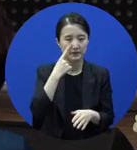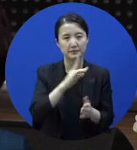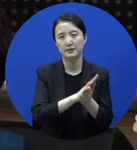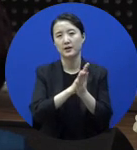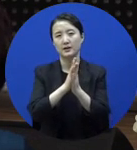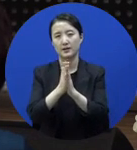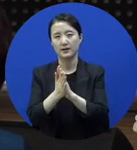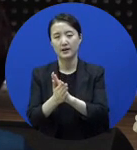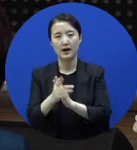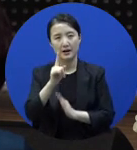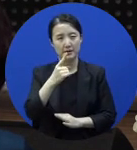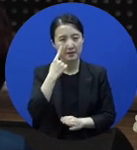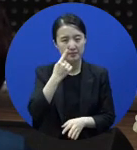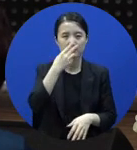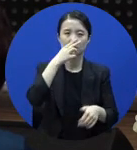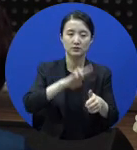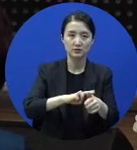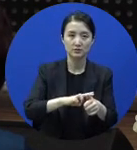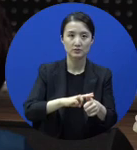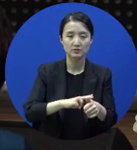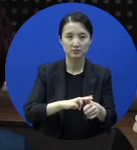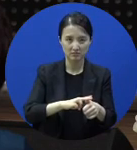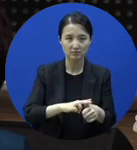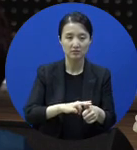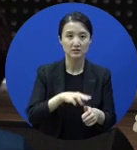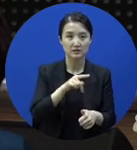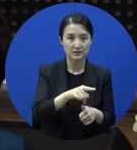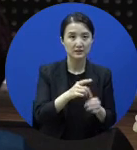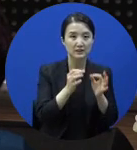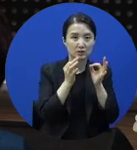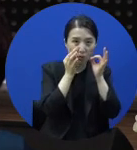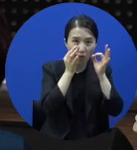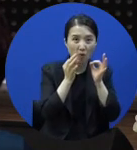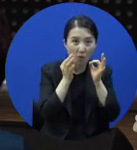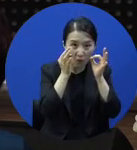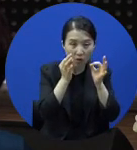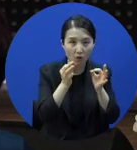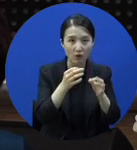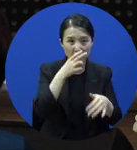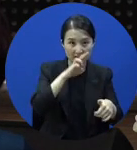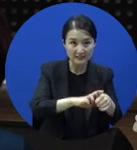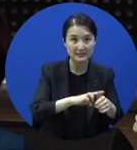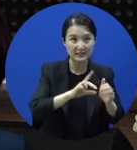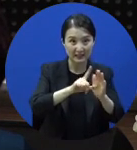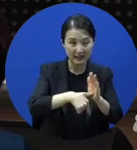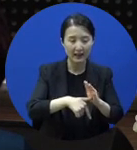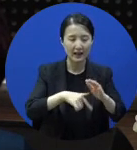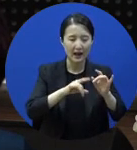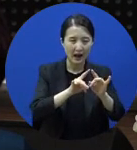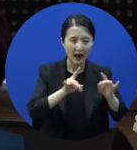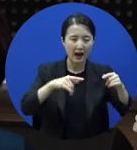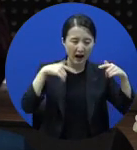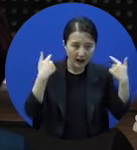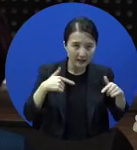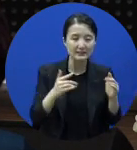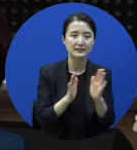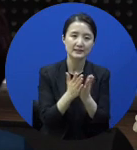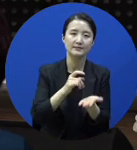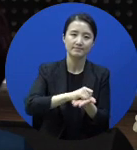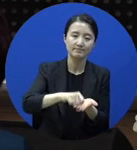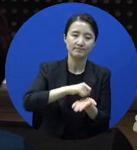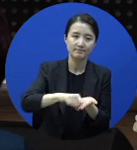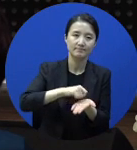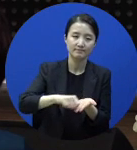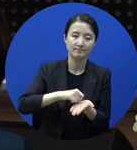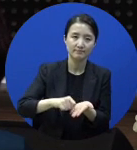걸 가지고 어떻게 했냐면 그걸 무조건 책을 냈습니다. 한 권씩 책을 내고 책을 내고 그러다 보니까 지금 9권, 거의 한